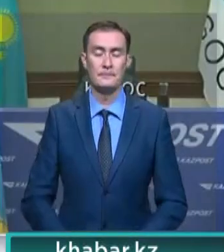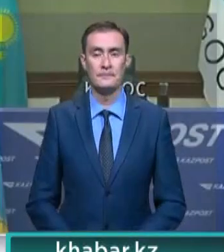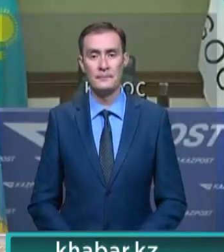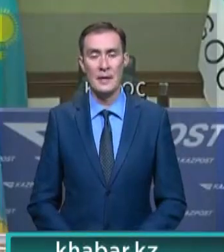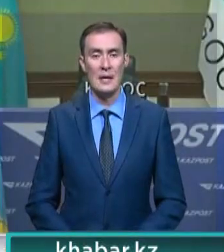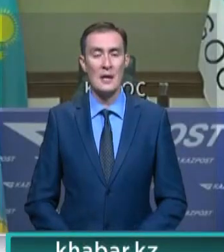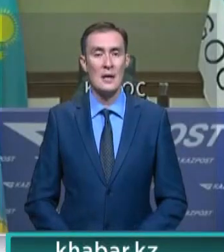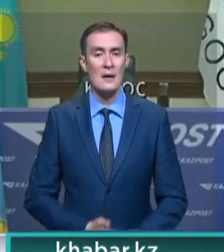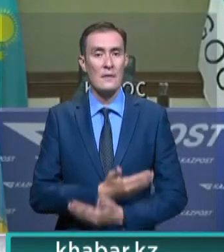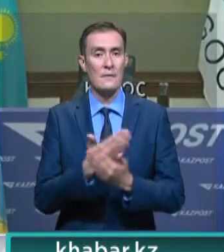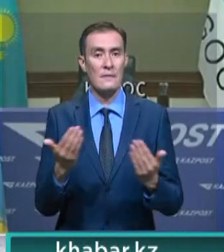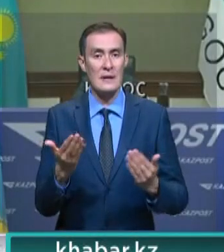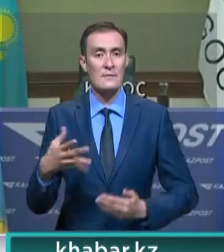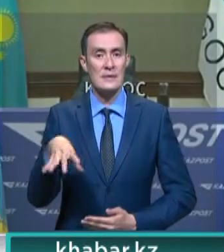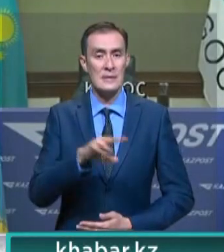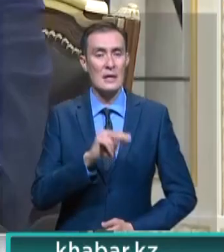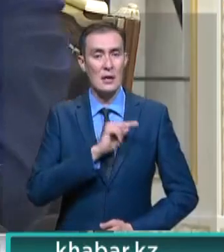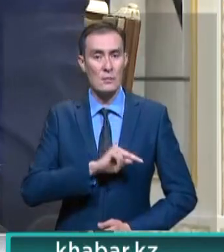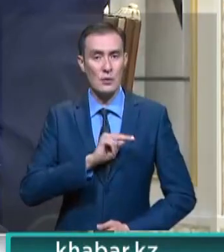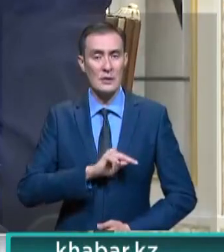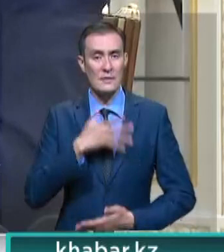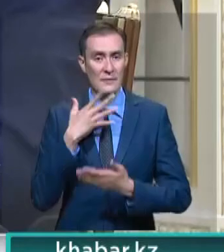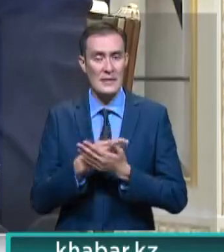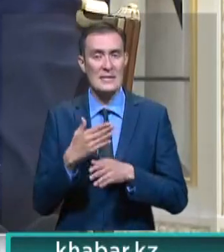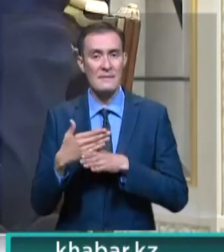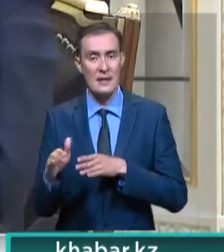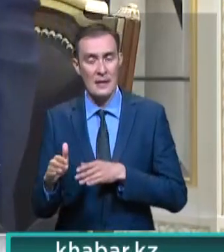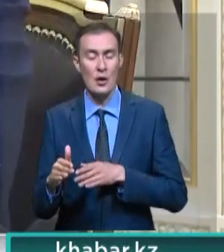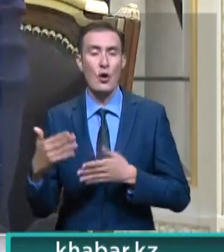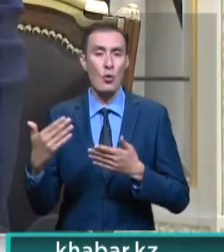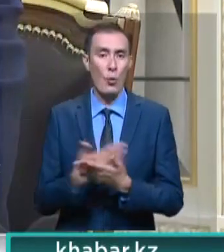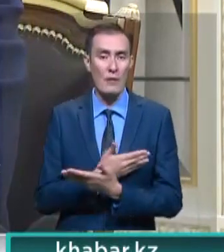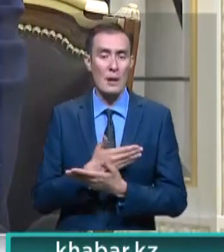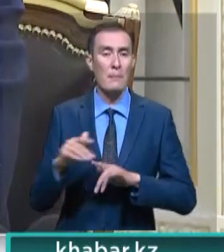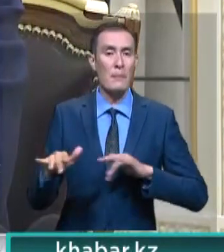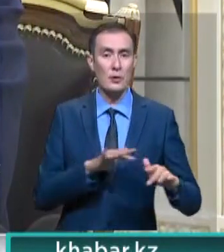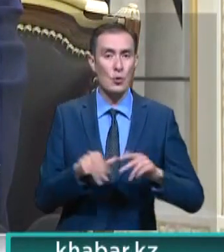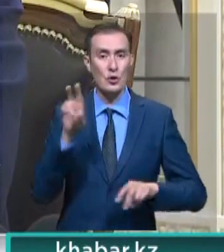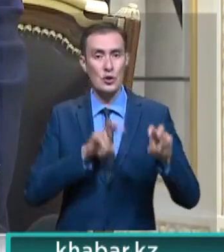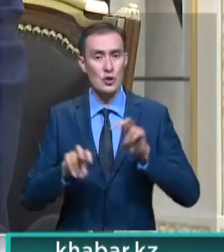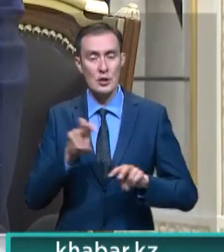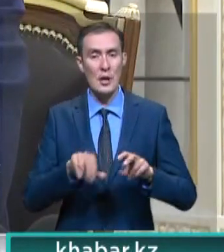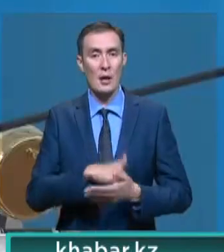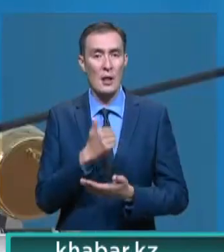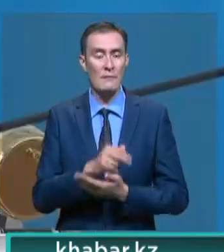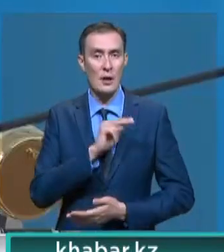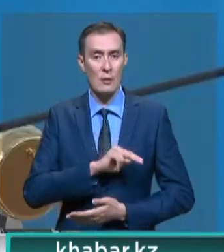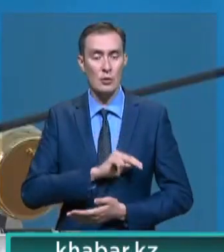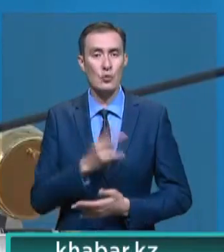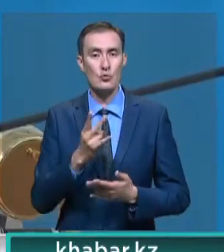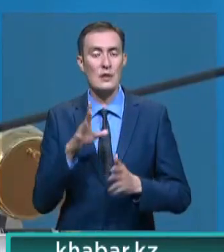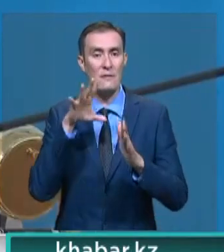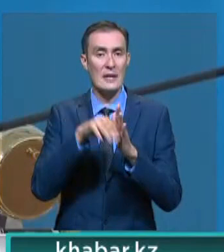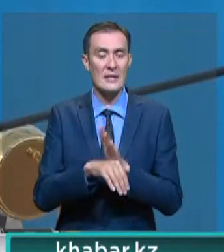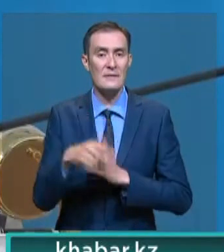Все вы работаете в своей отрасли, ищите новые подходы. Главная задача – войти в 30